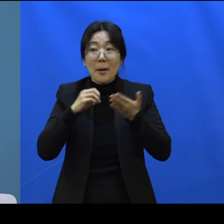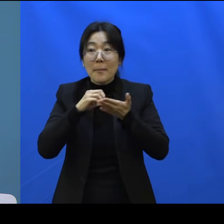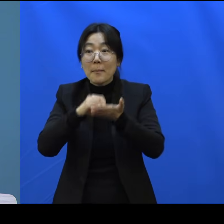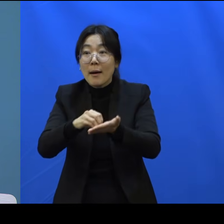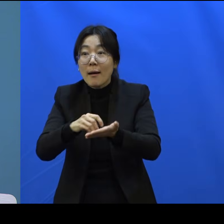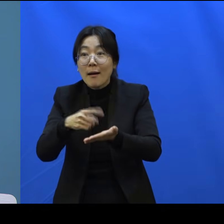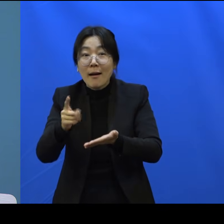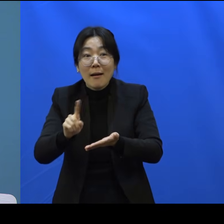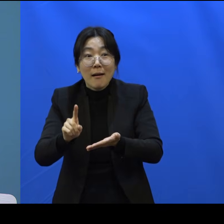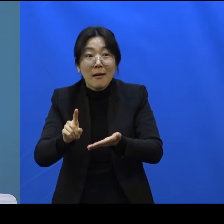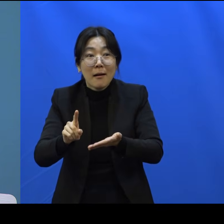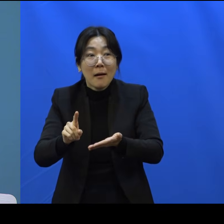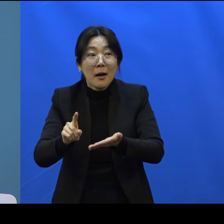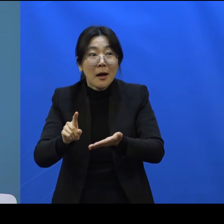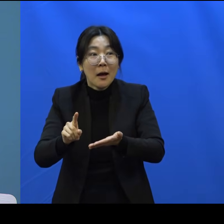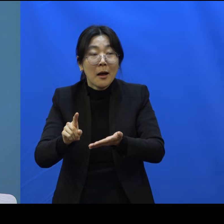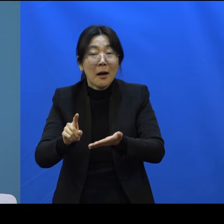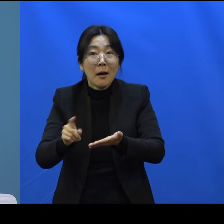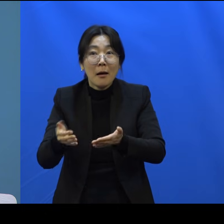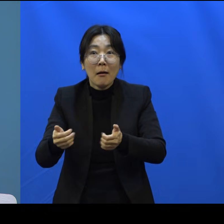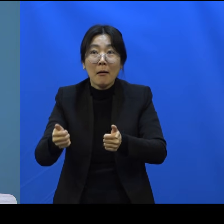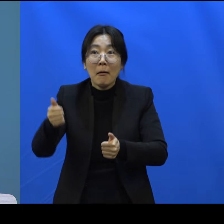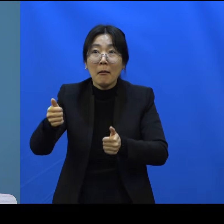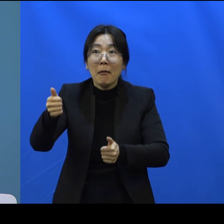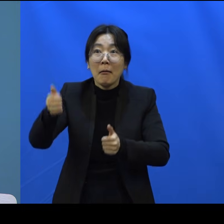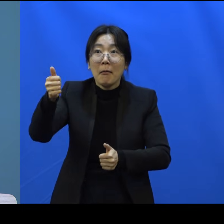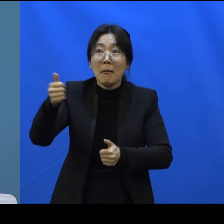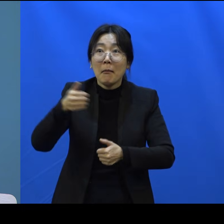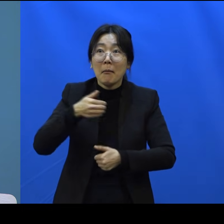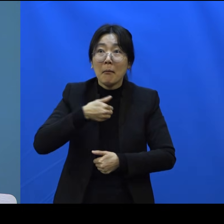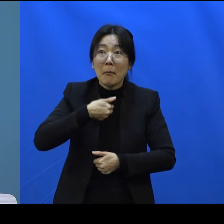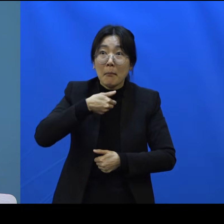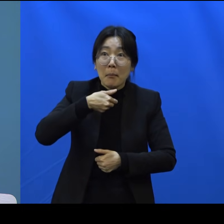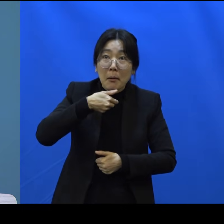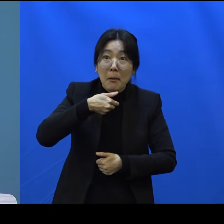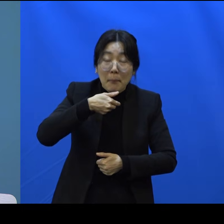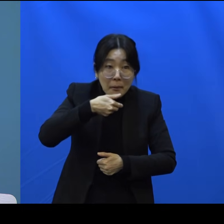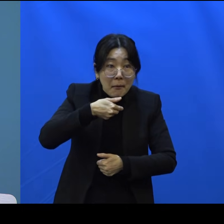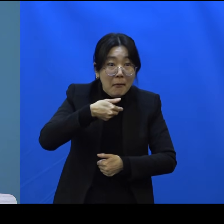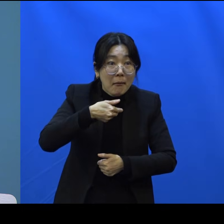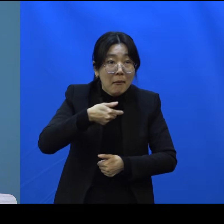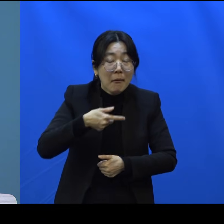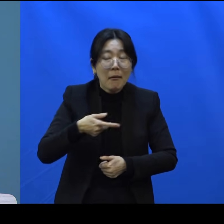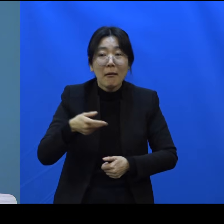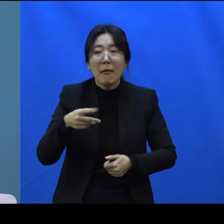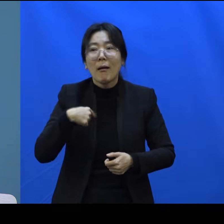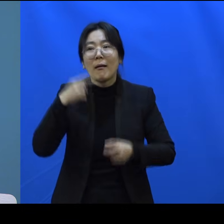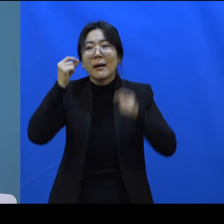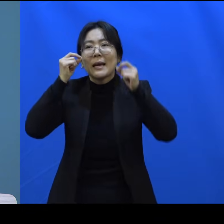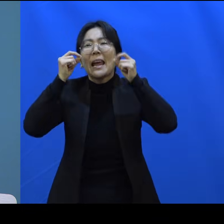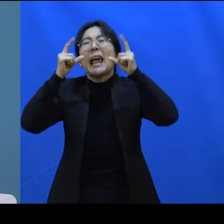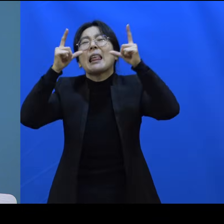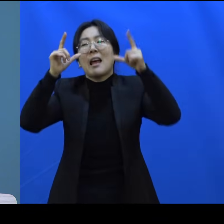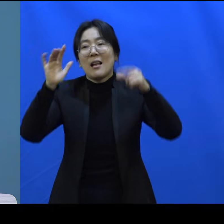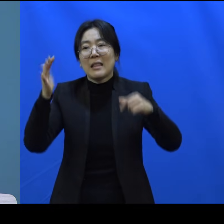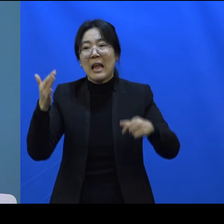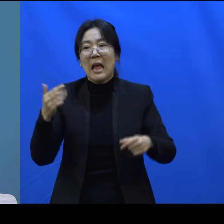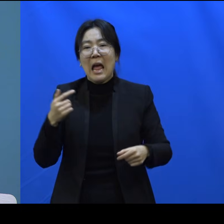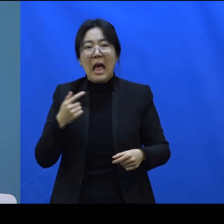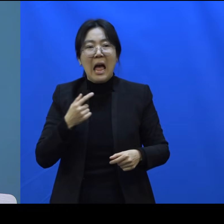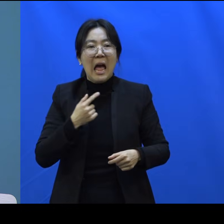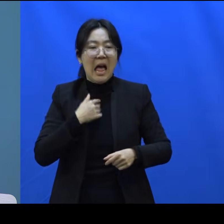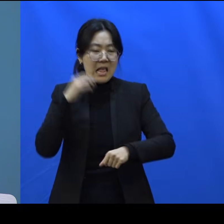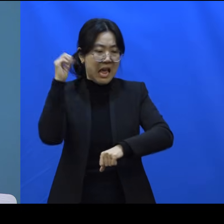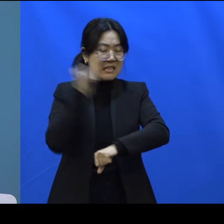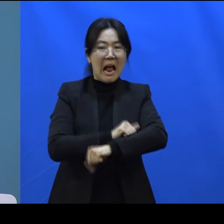더 많고, 또 나보다 더 잘하는 사람이 많고, 또 자신감만으로 안 된다는 걸 이제 조금씩 이제 배우기 시작하는 거예요,